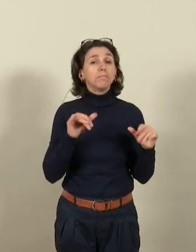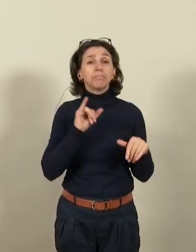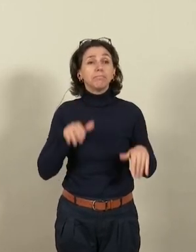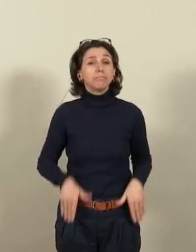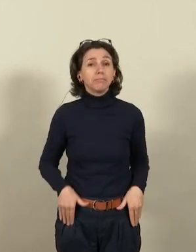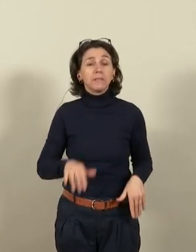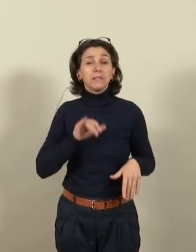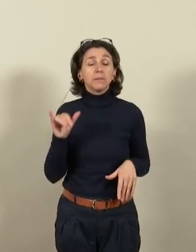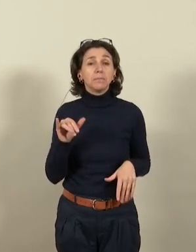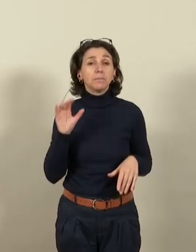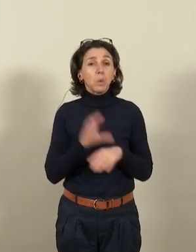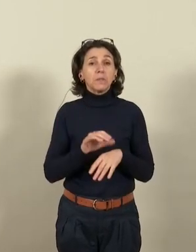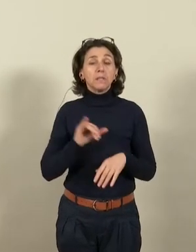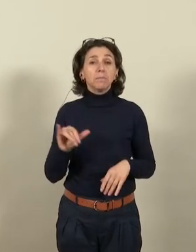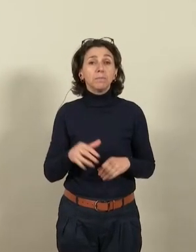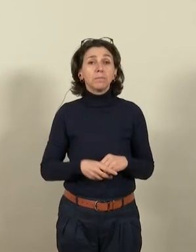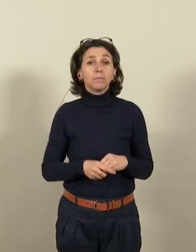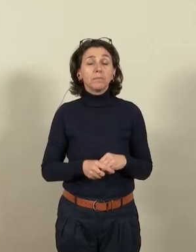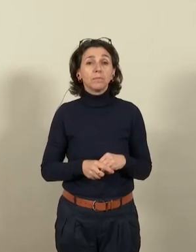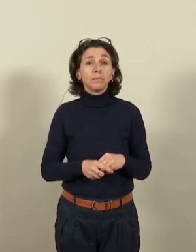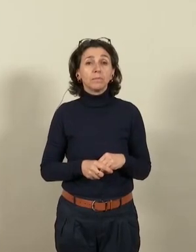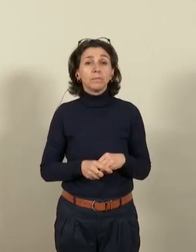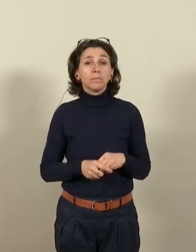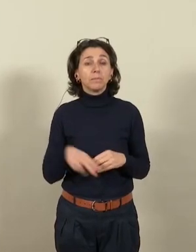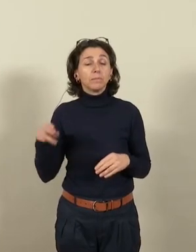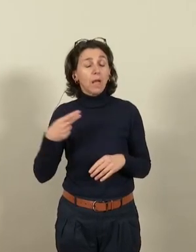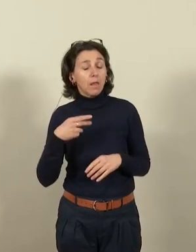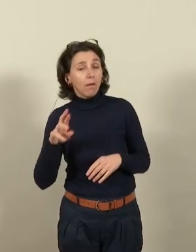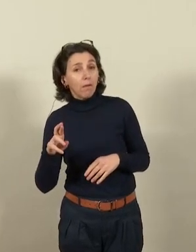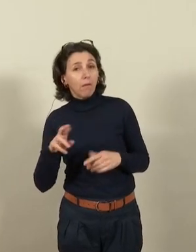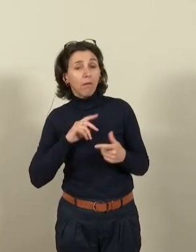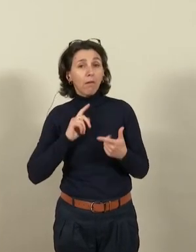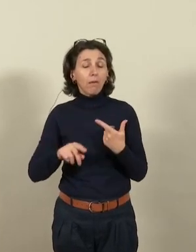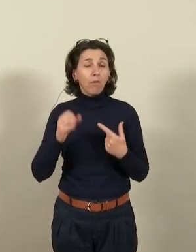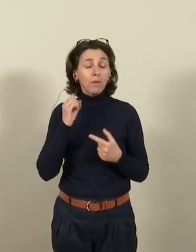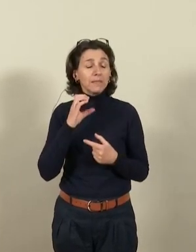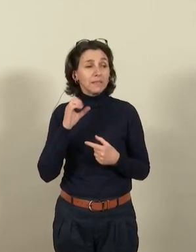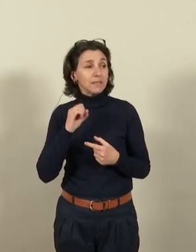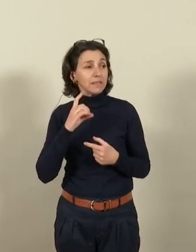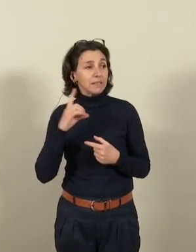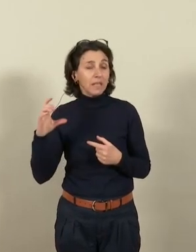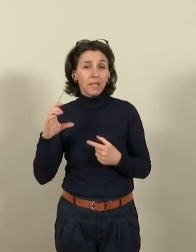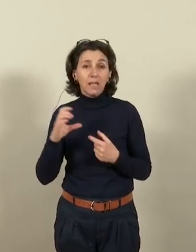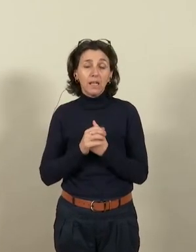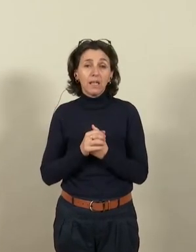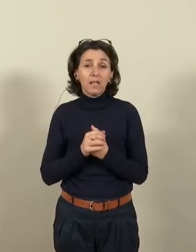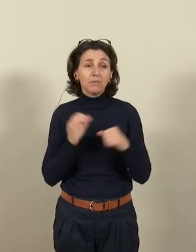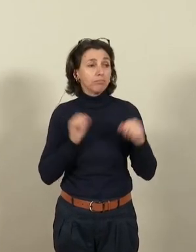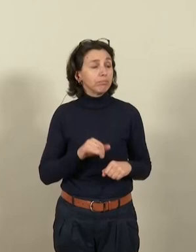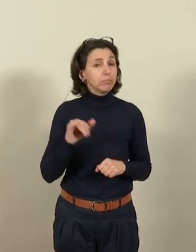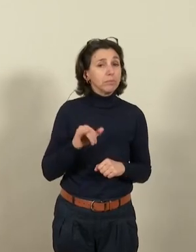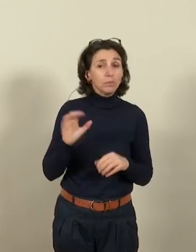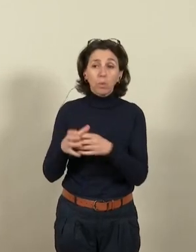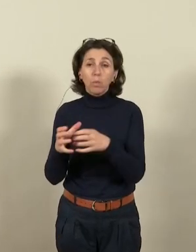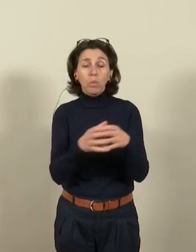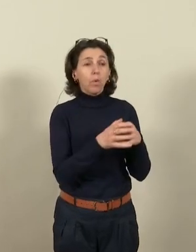s'abstient qui vote contre NR et osddc qui vote pour euh les autres